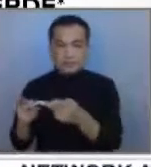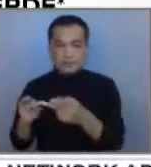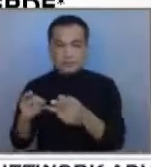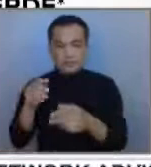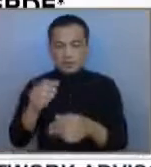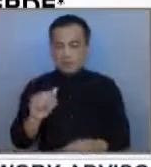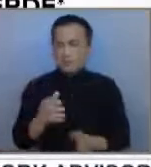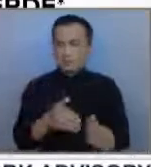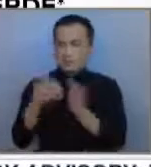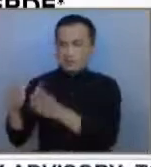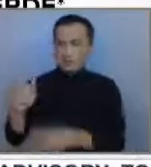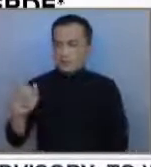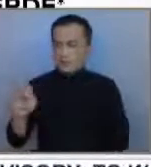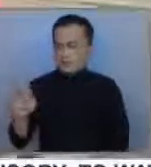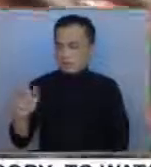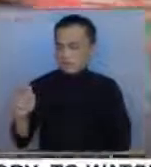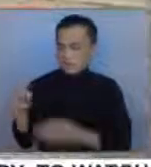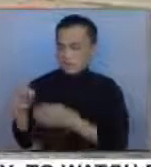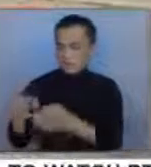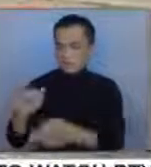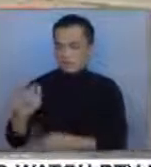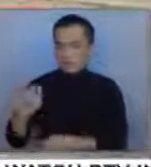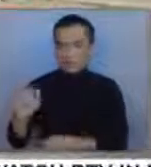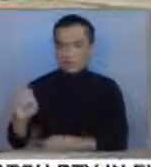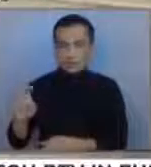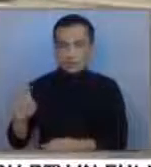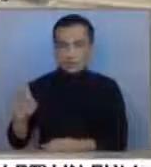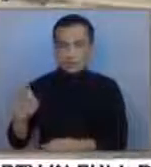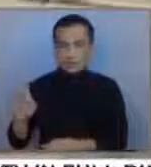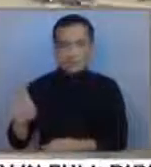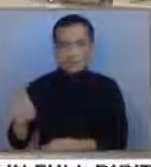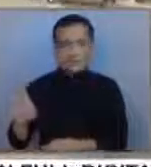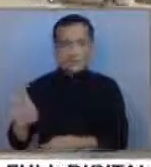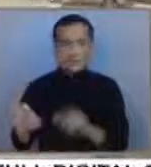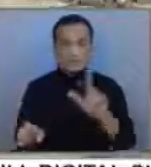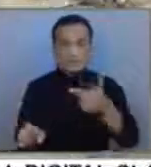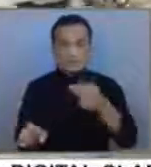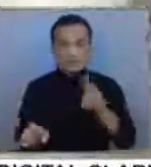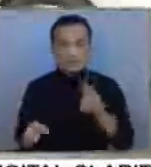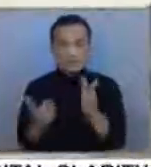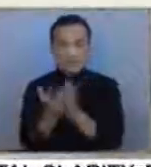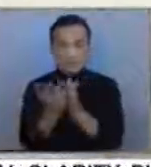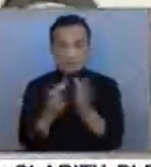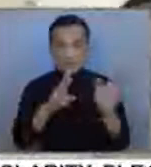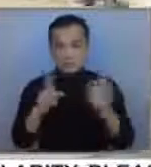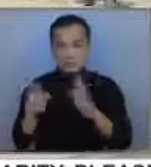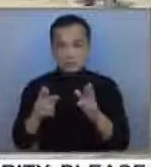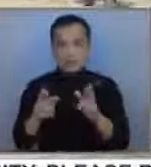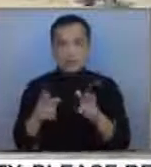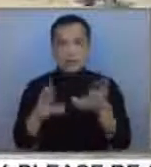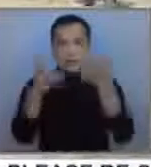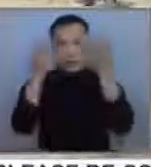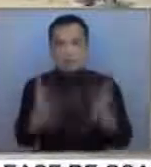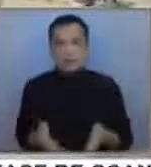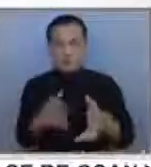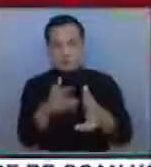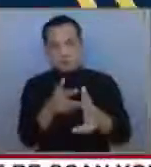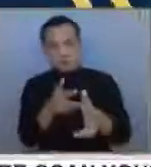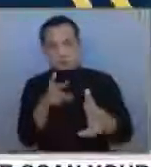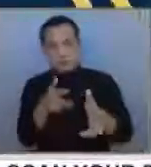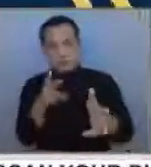Verde. Handa na rin ang local government unit ng Pasig City sa maidudulot na pagbigat ng trapiko para bigandaan ang